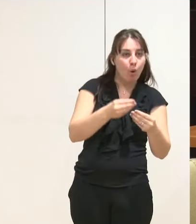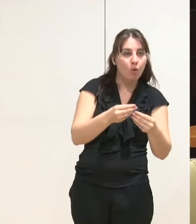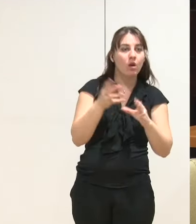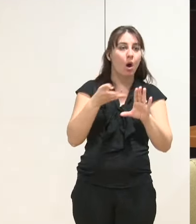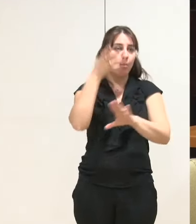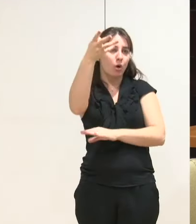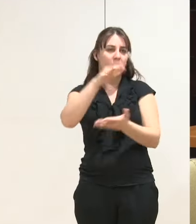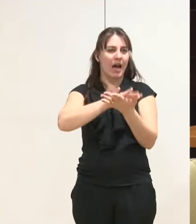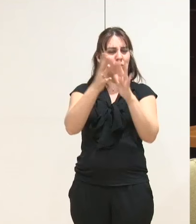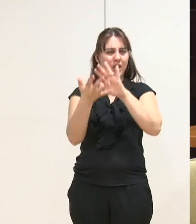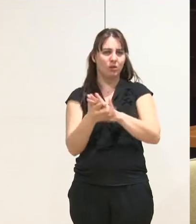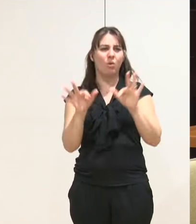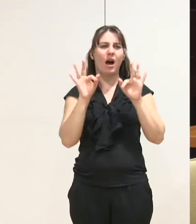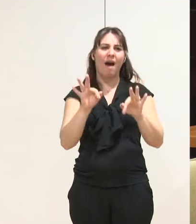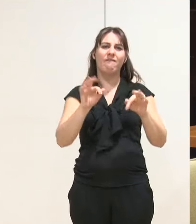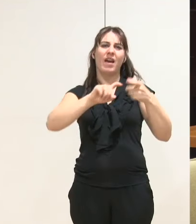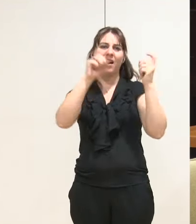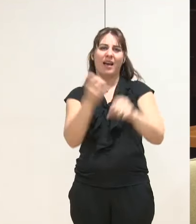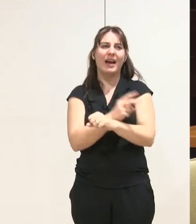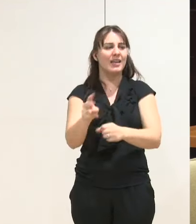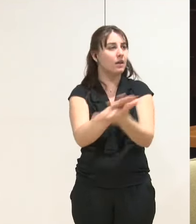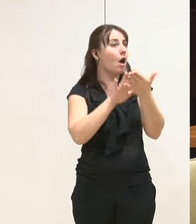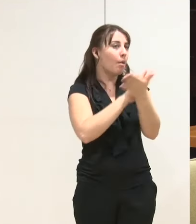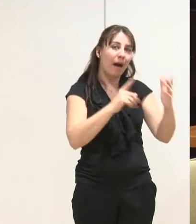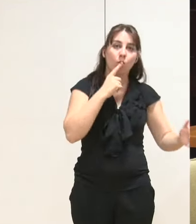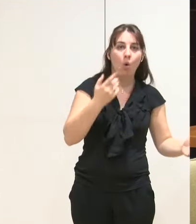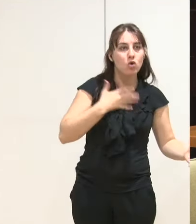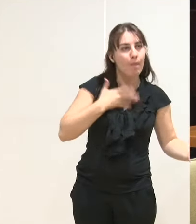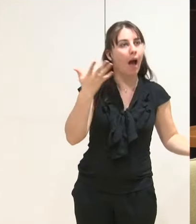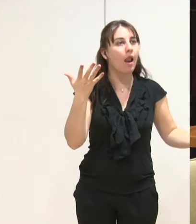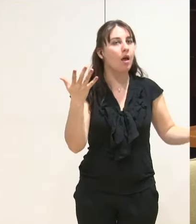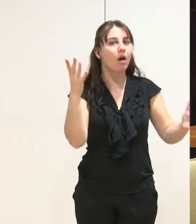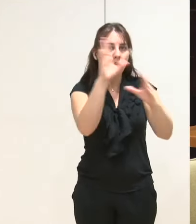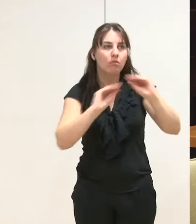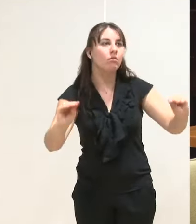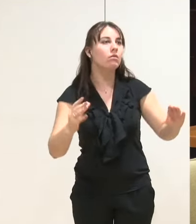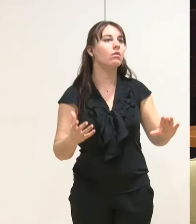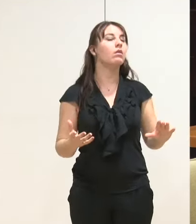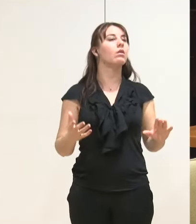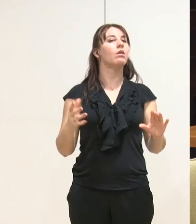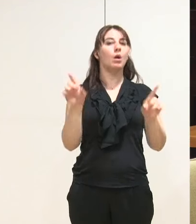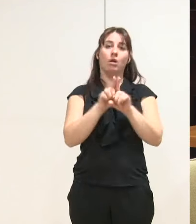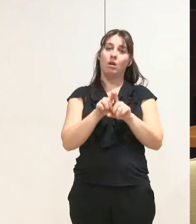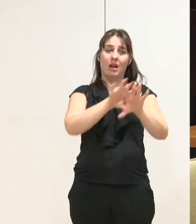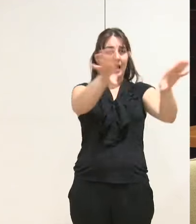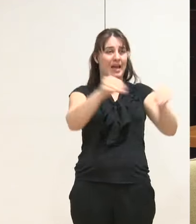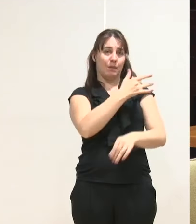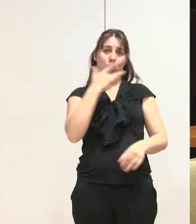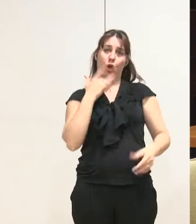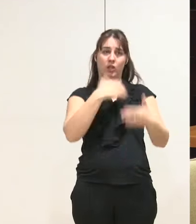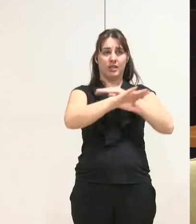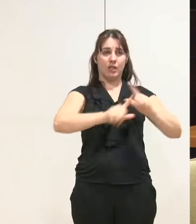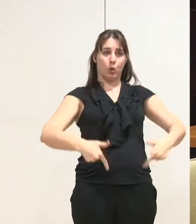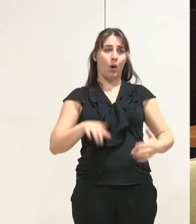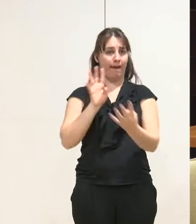d'une association autour des questions de réduction des risques pardon excusez-moi on est allé rencontrer une équipe de santé scolaire